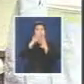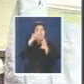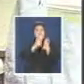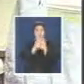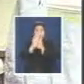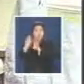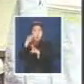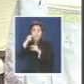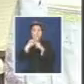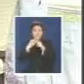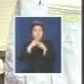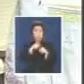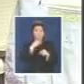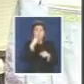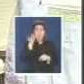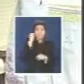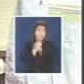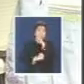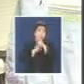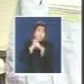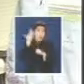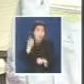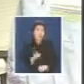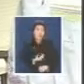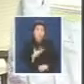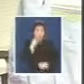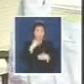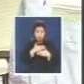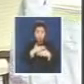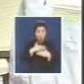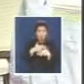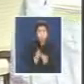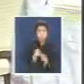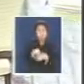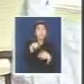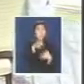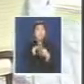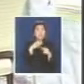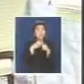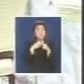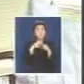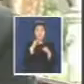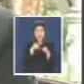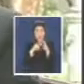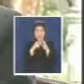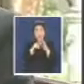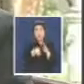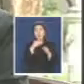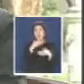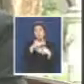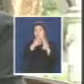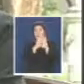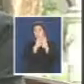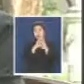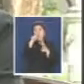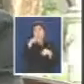ตกใจมากเลยปีที่แล้วท ี นี้จะซ่อมทันจะอะไรทัน แล้วก็ ไปดูใช่ไหมฮะ ใช่ค่ะจะไปดูตรงนั้นแล้วก็จะไปดูในส่วนของลพบุรีนั้นเป็นพื้นที่ที่